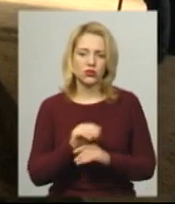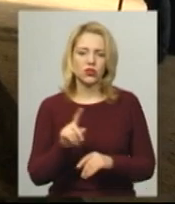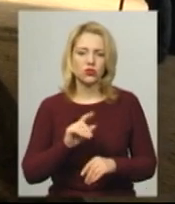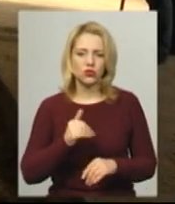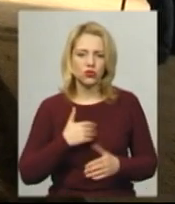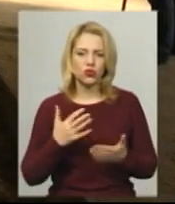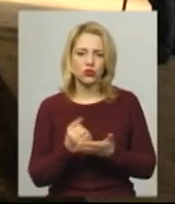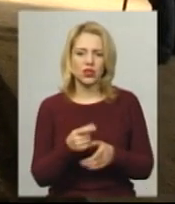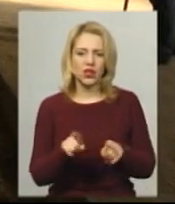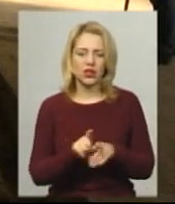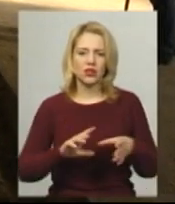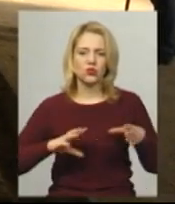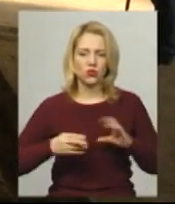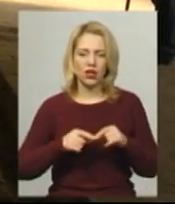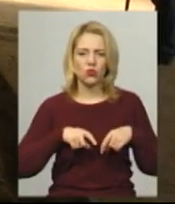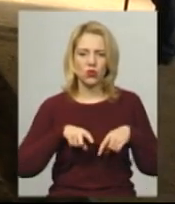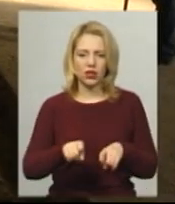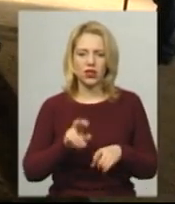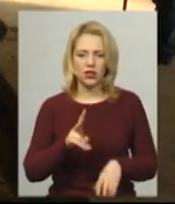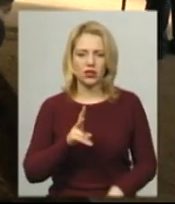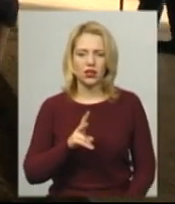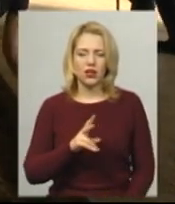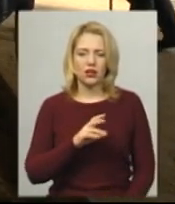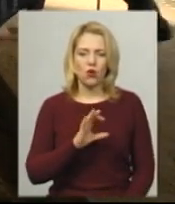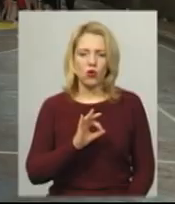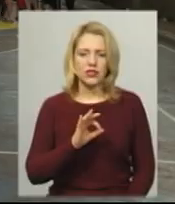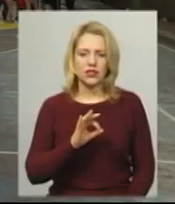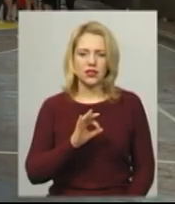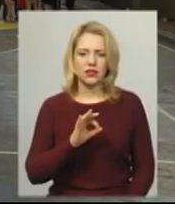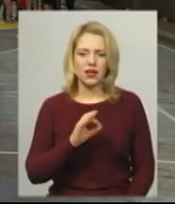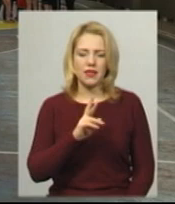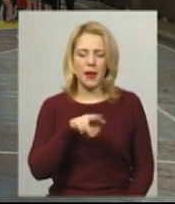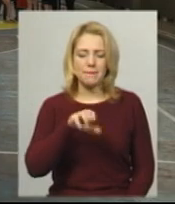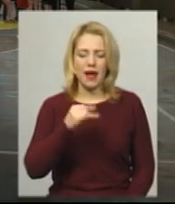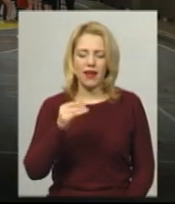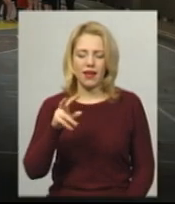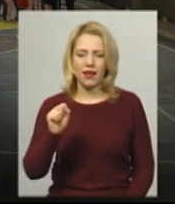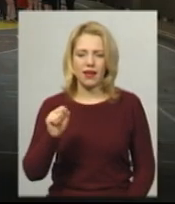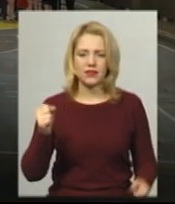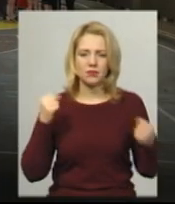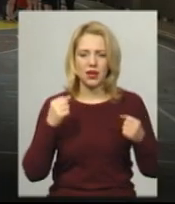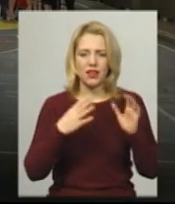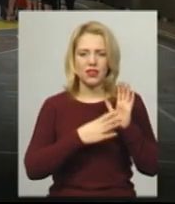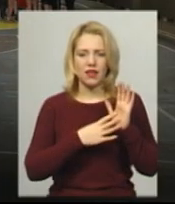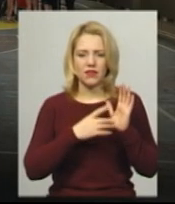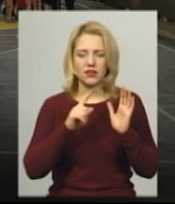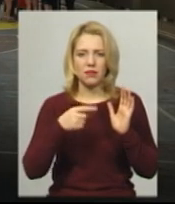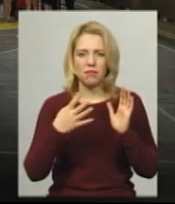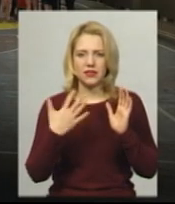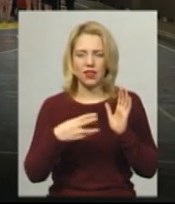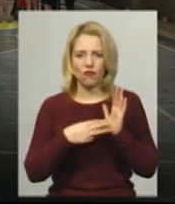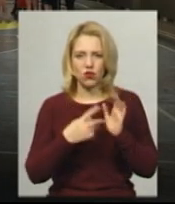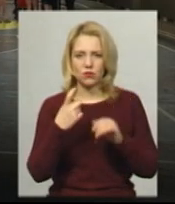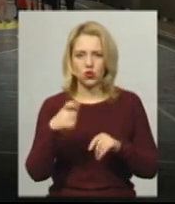досягти таких результатів у легкій атлетиці, як Осейн Болт, спортсмен з Ямайки. Його рекорд 9,58, 100 метрів,